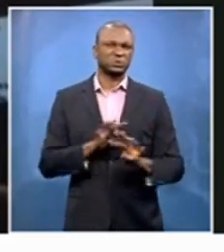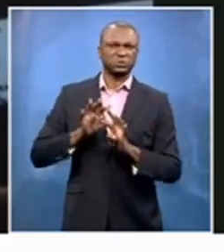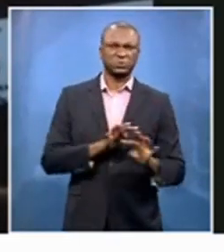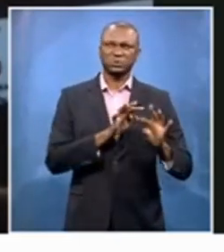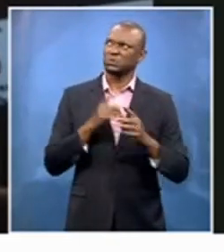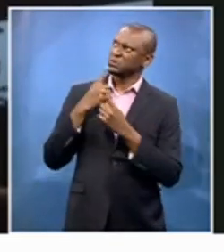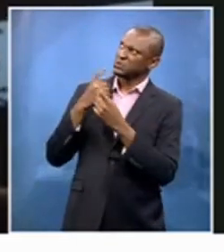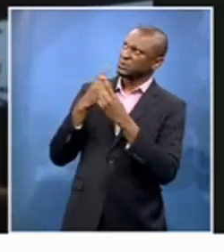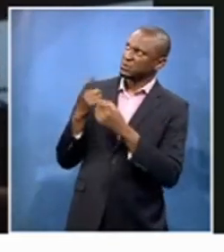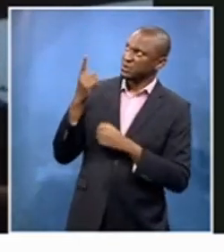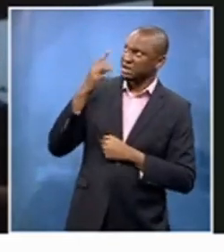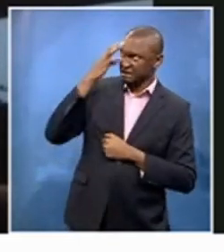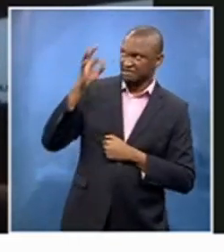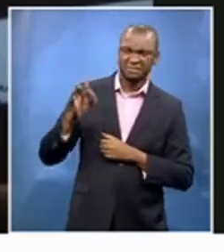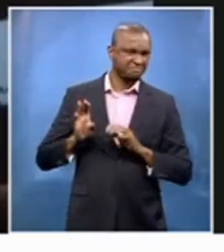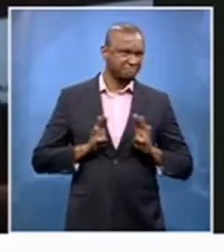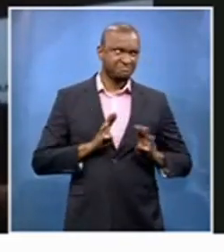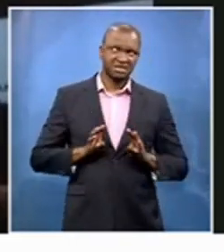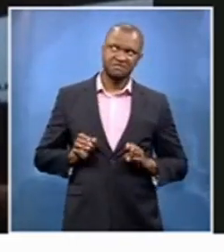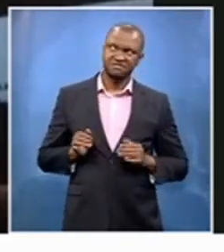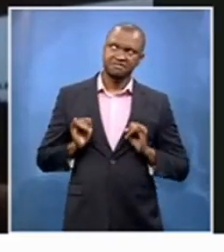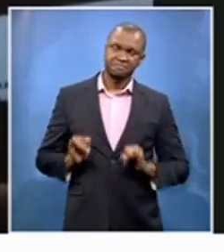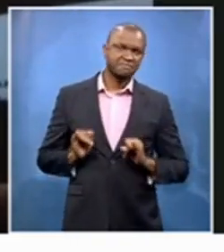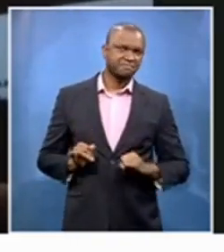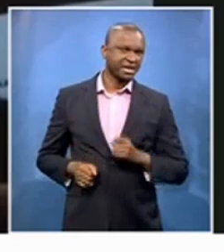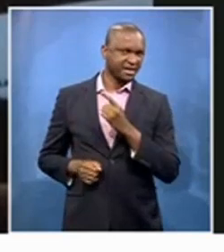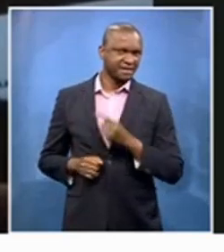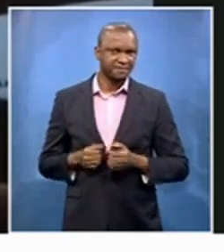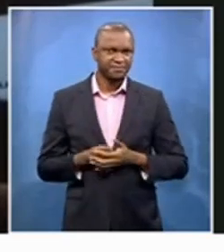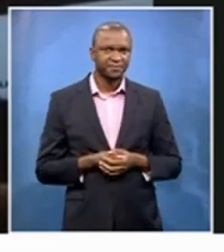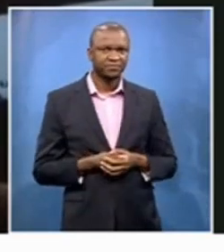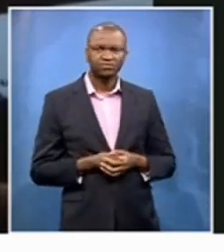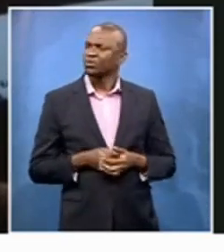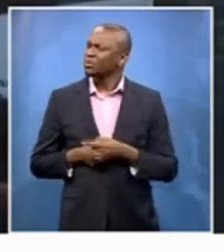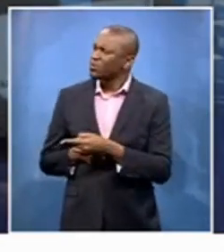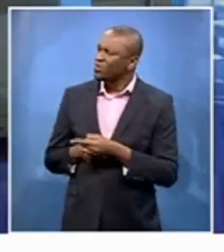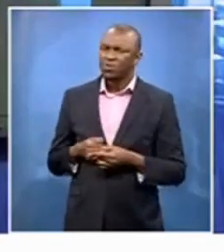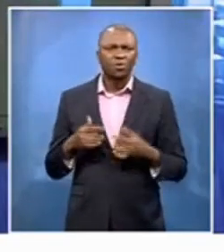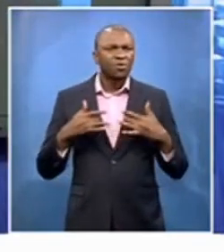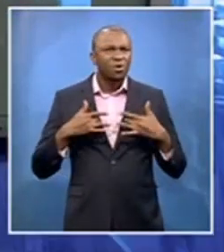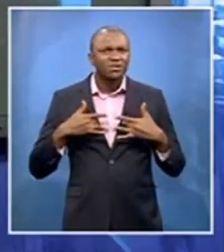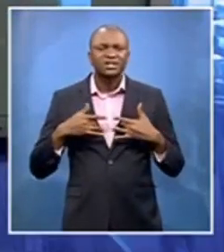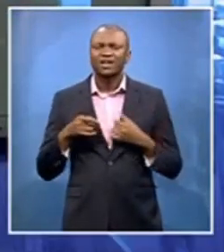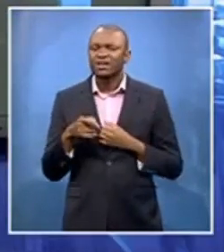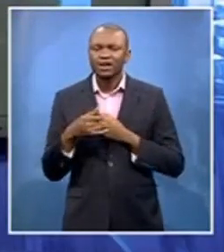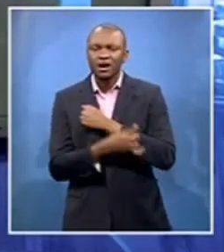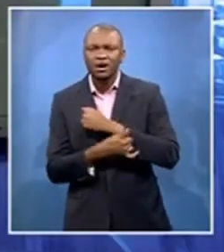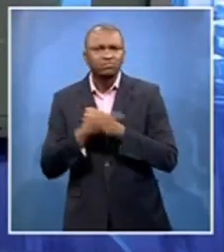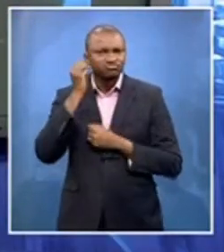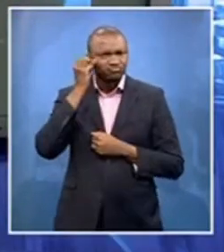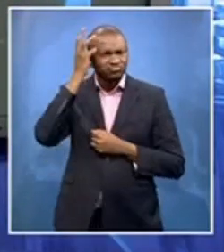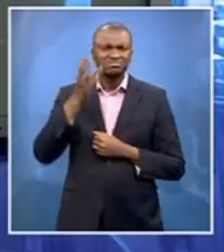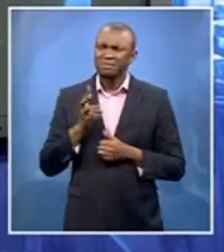te kuphatheka kwahulumende Maseko nangabe netikhalo lethu tsite ngelive ngibona kwangathi kulithuba lelihle ukuthi kusasa nje